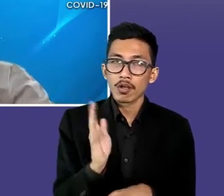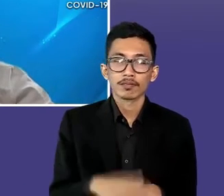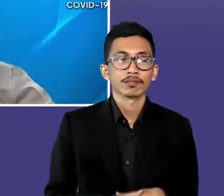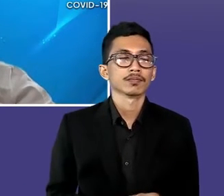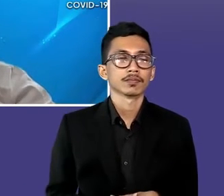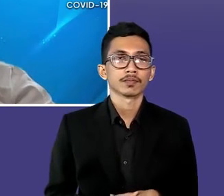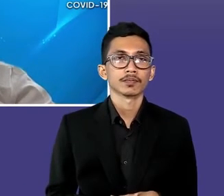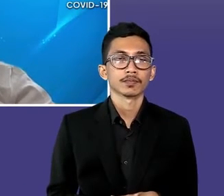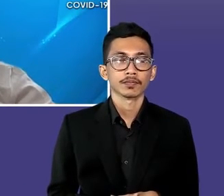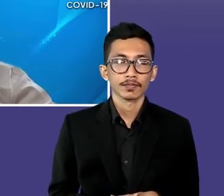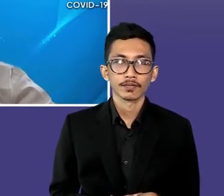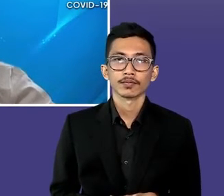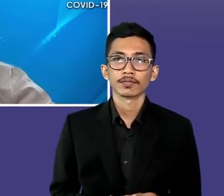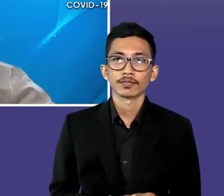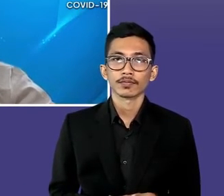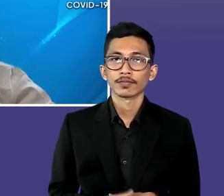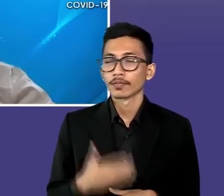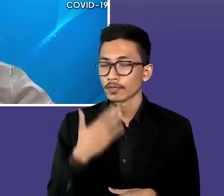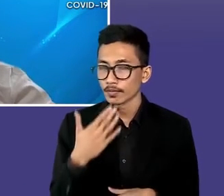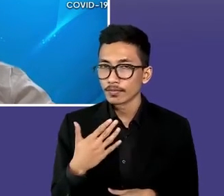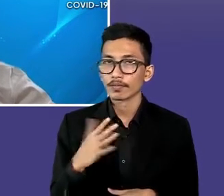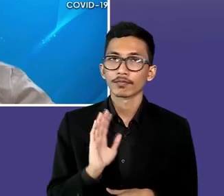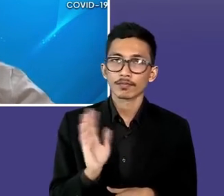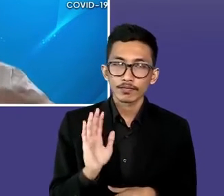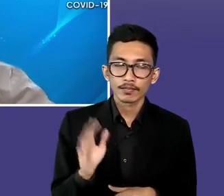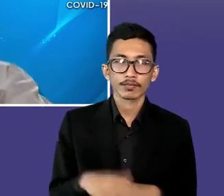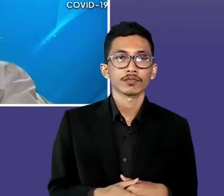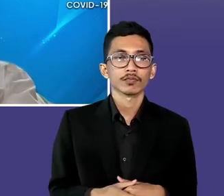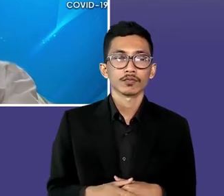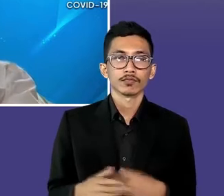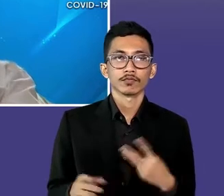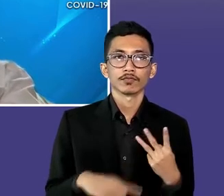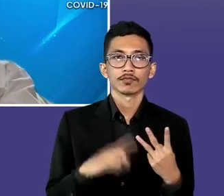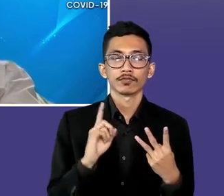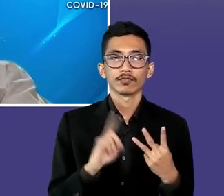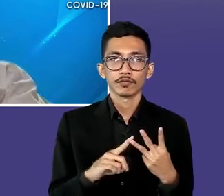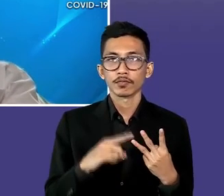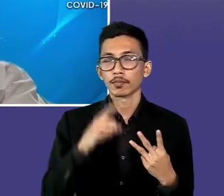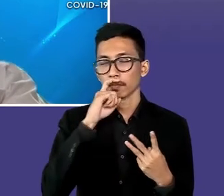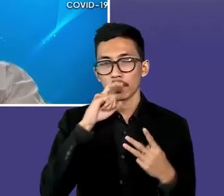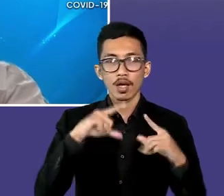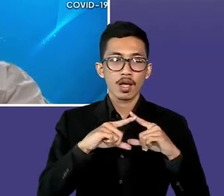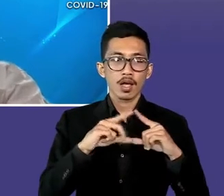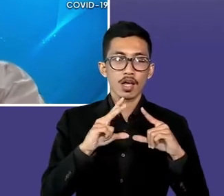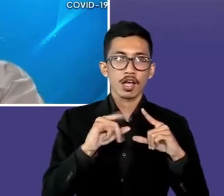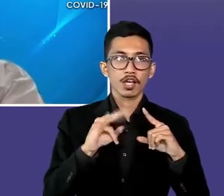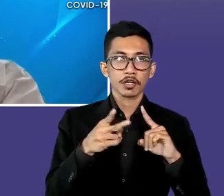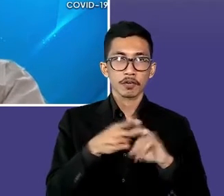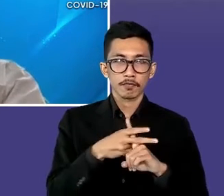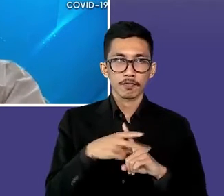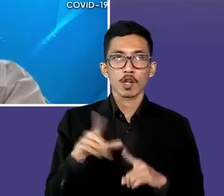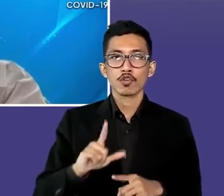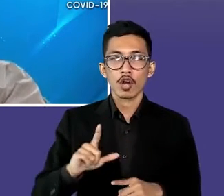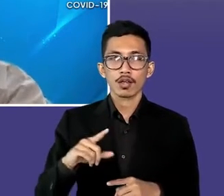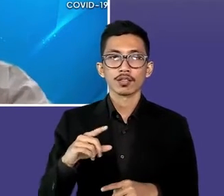Kabar baik Mas, kabar baik dari Gunung Kidul. Ya, luar biasa. Dan selanjutnya adalah Bapak Muhammad Arif, Lurah Rawasari,